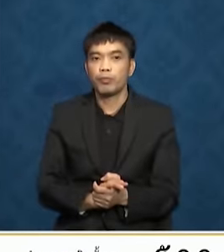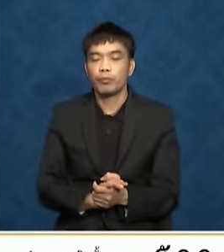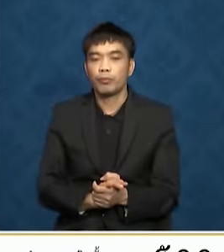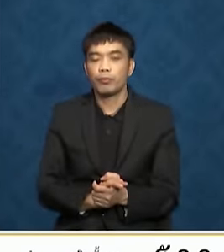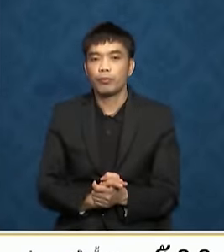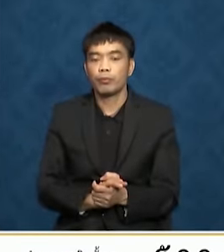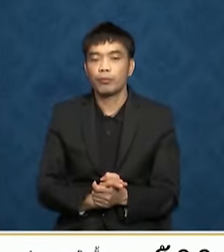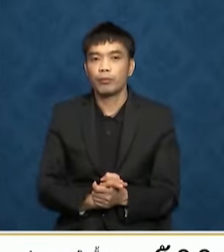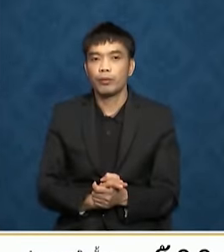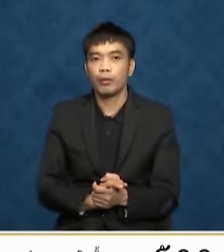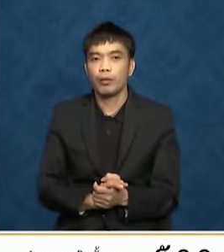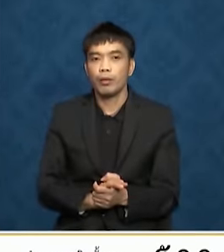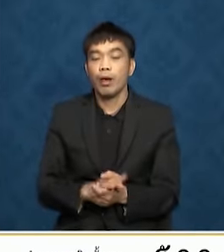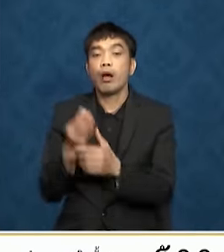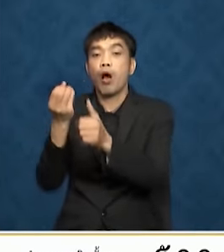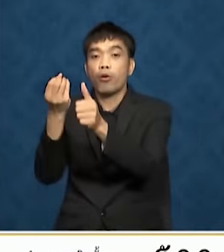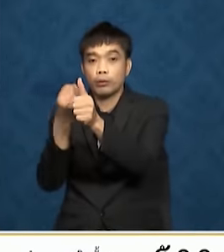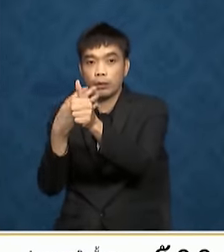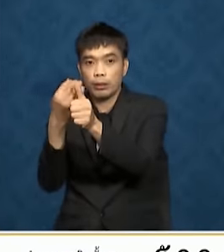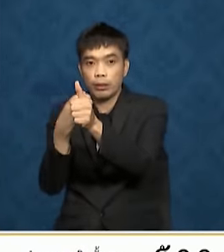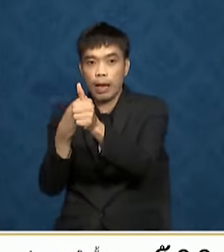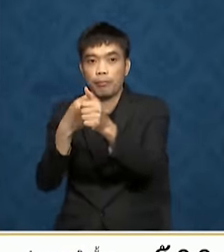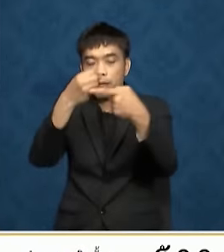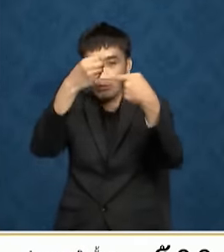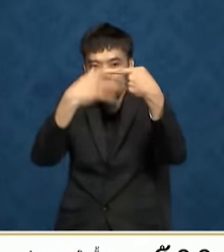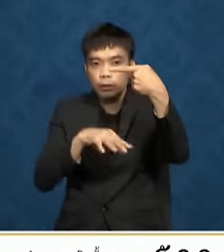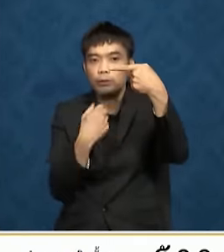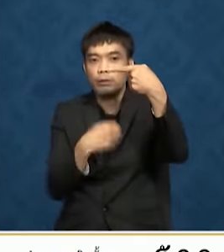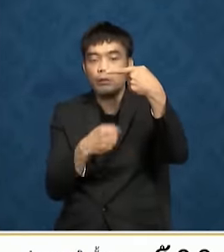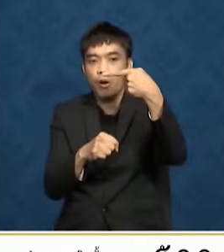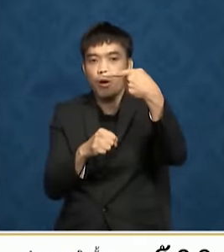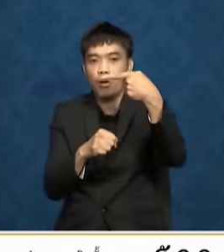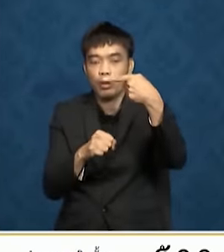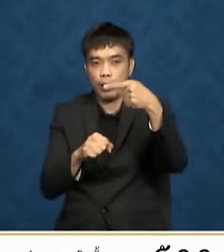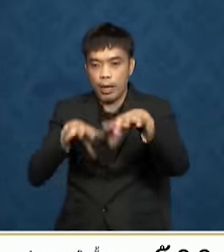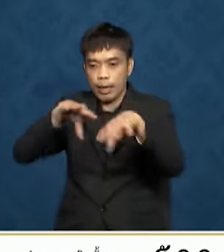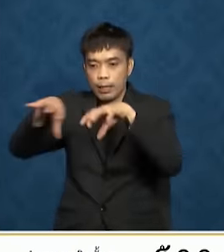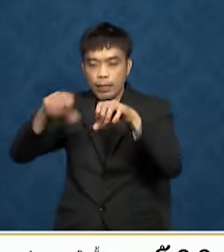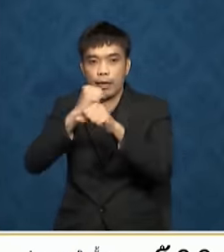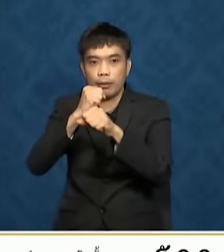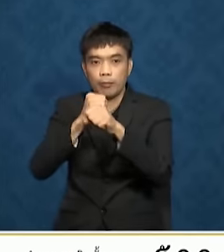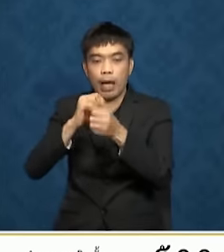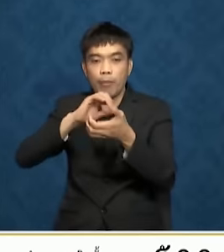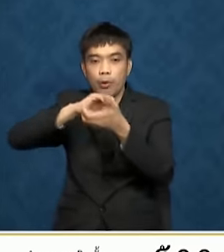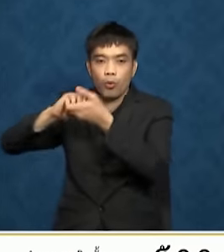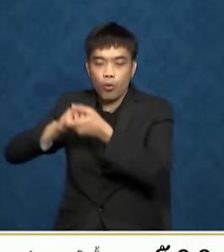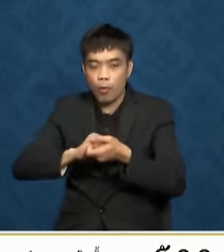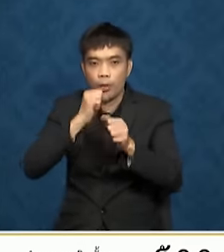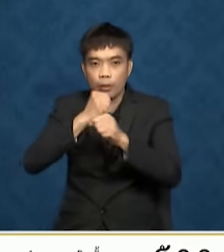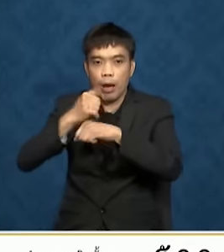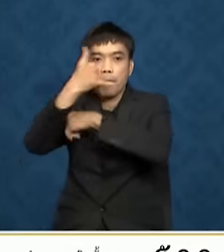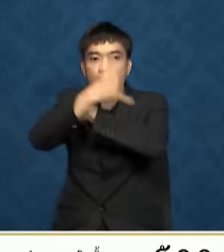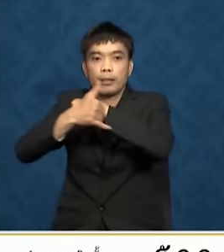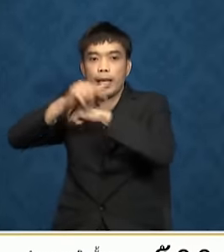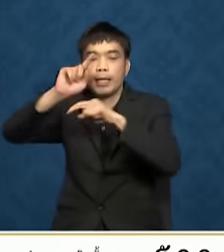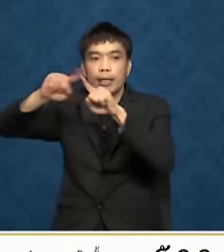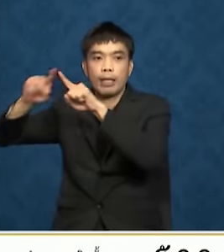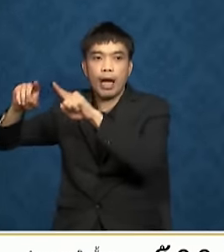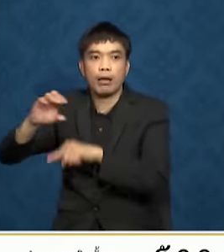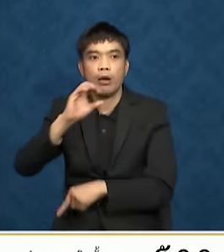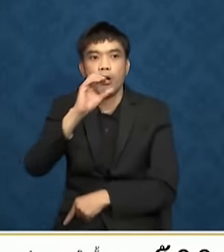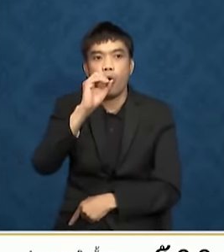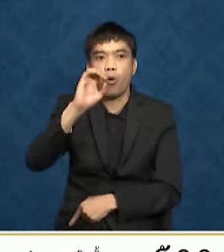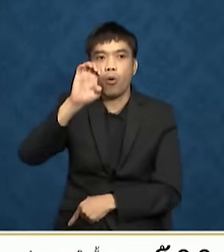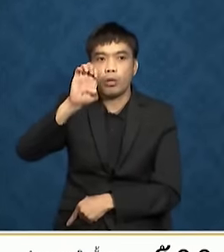การก็ได้เขาเสนอแนะมาทั้งหมด 10ข้อเาทำงบประมาณกับหลายประเทศที่เป็นอยู่ใน oecdเขาก็บอกมาว่า Best